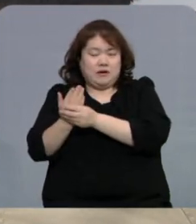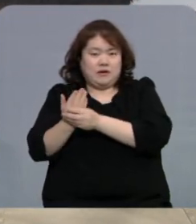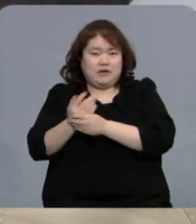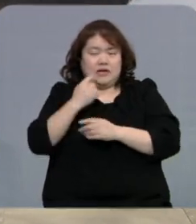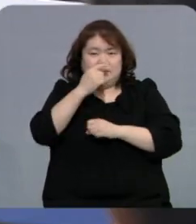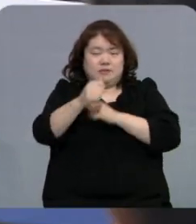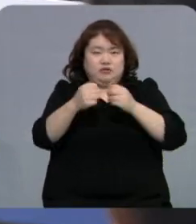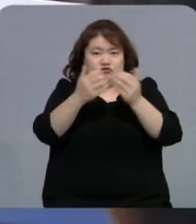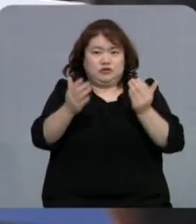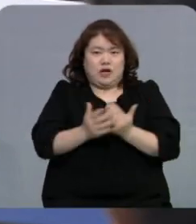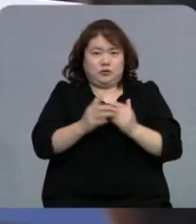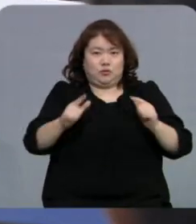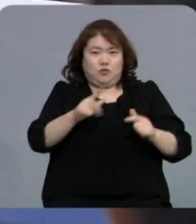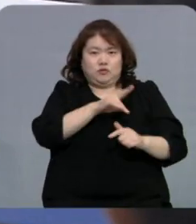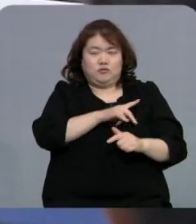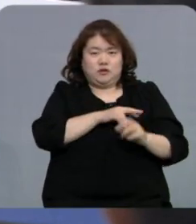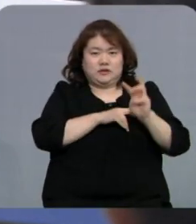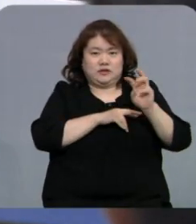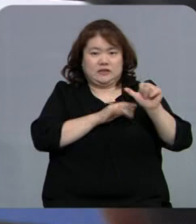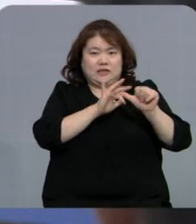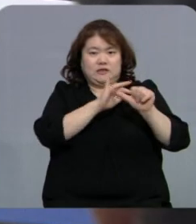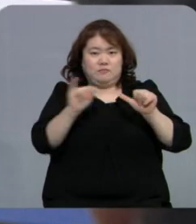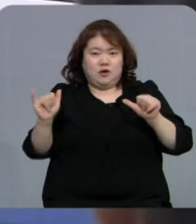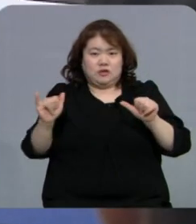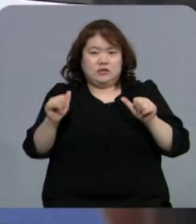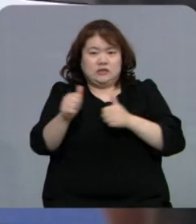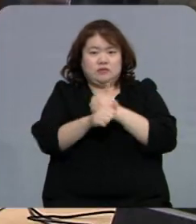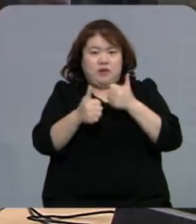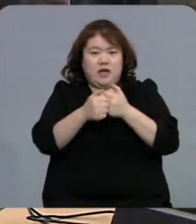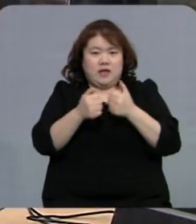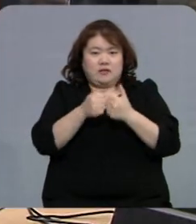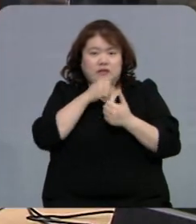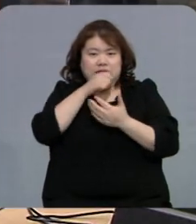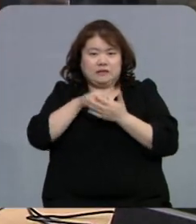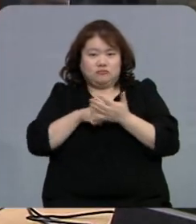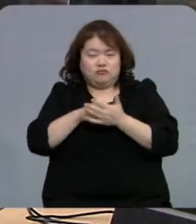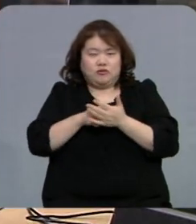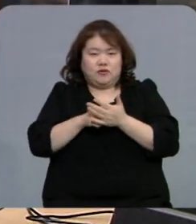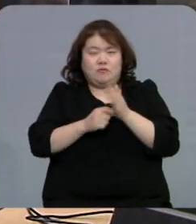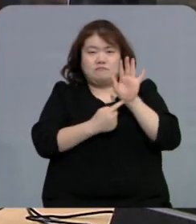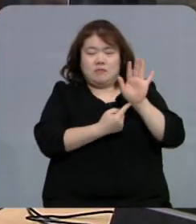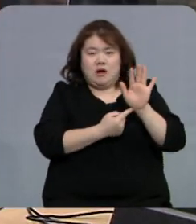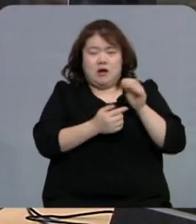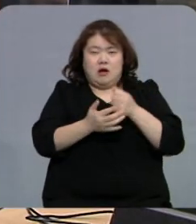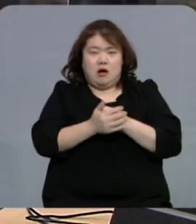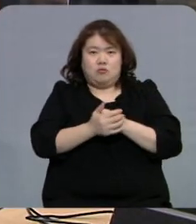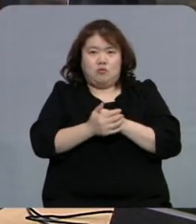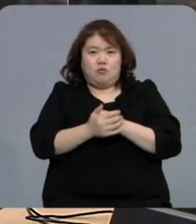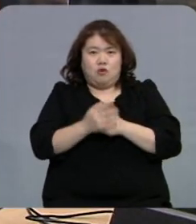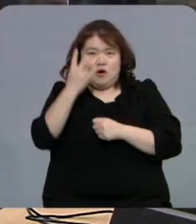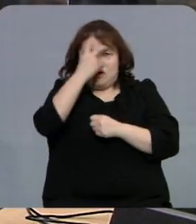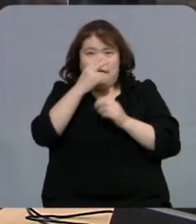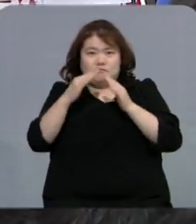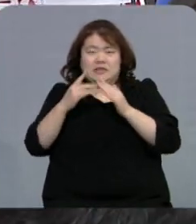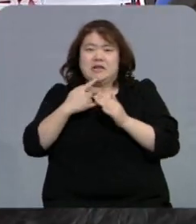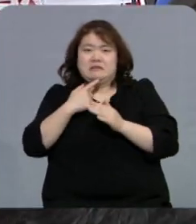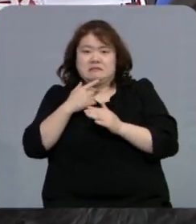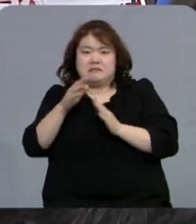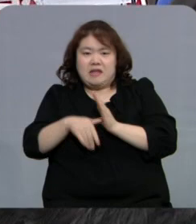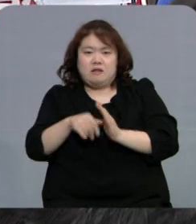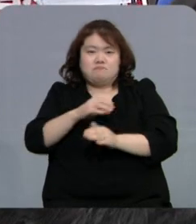전북 지역 도의원 35명은 오늘 도의회에서 기자회견을 열고 제왕적 검찰 권력을 누려온 윤